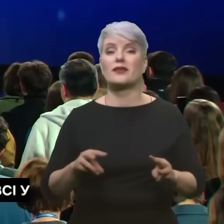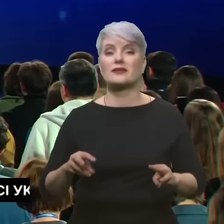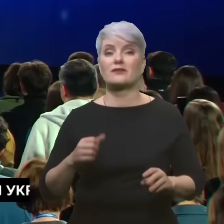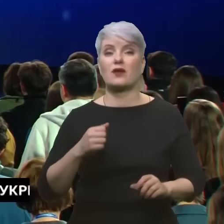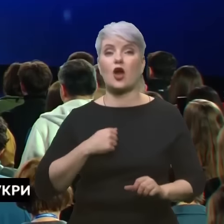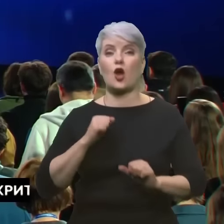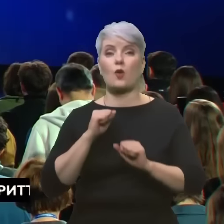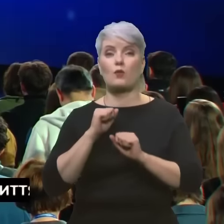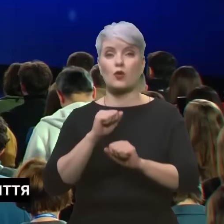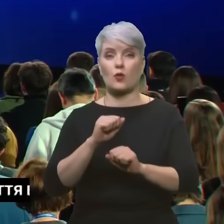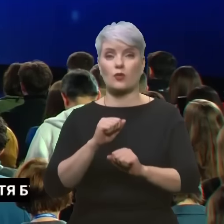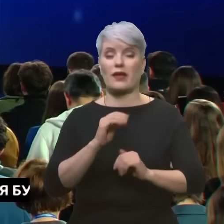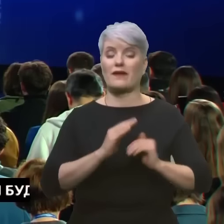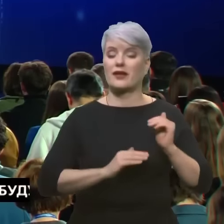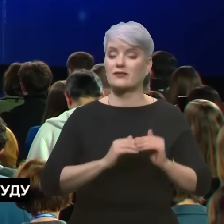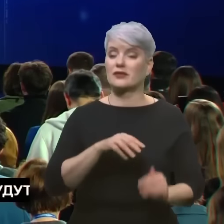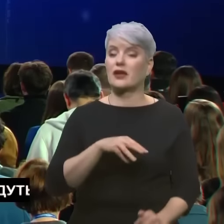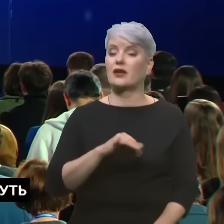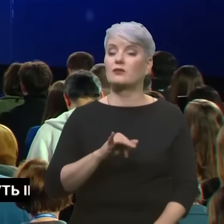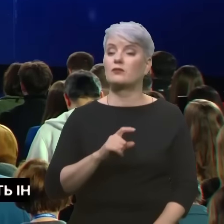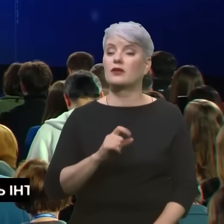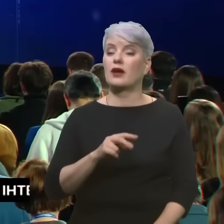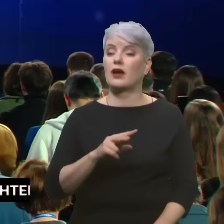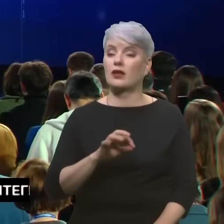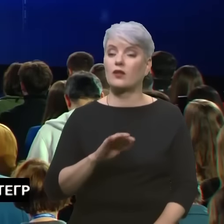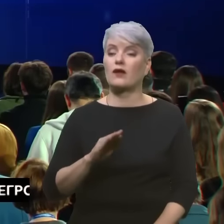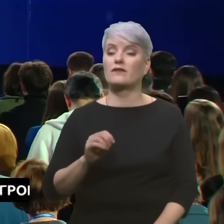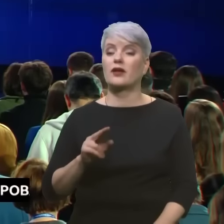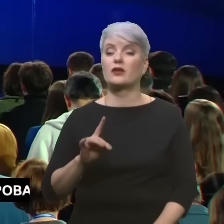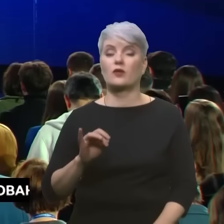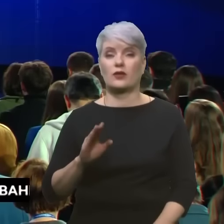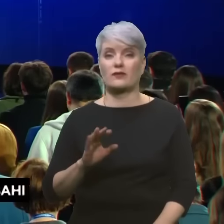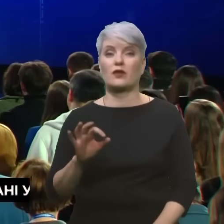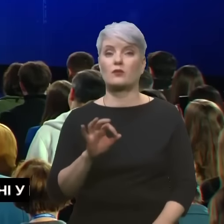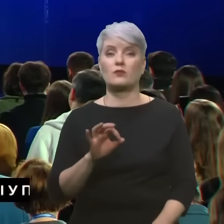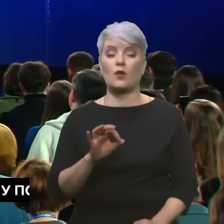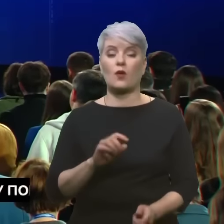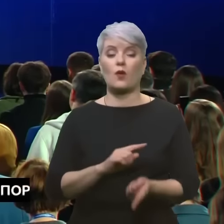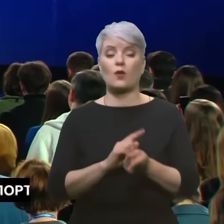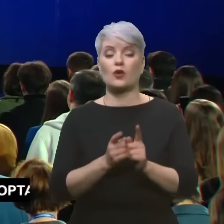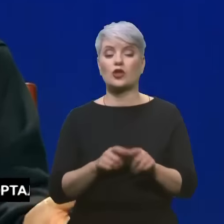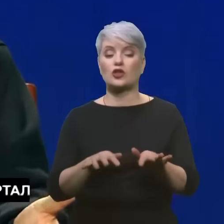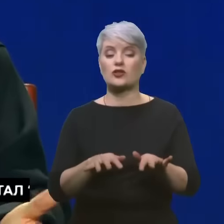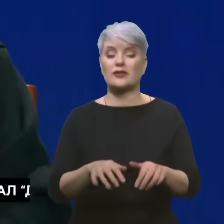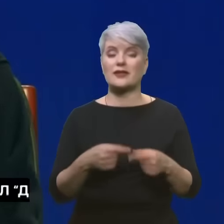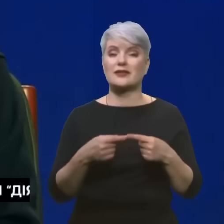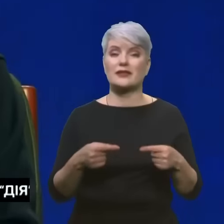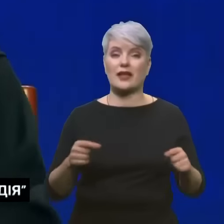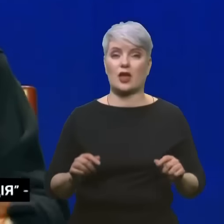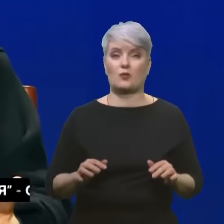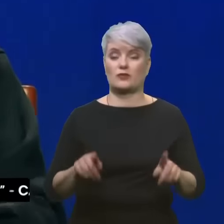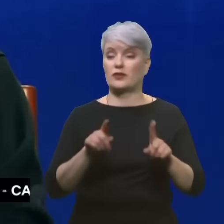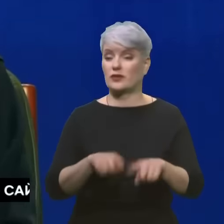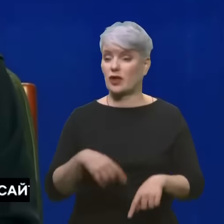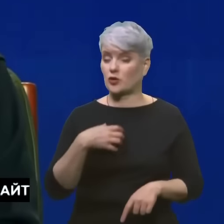також Михайло Федорів щодо діджиталізації деяких процесів. Це також важливо, тому що люди